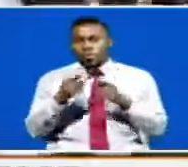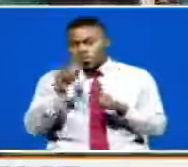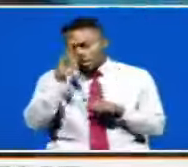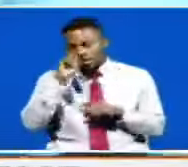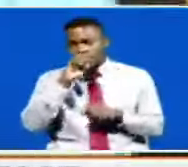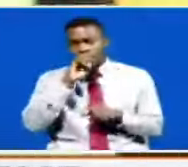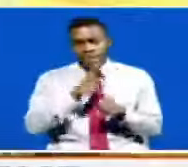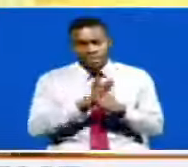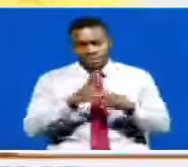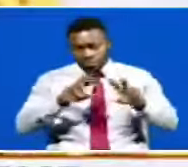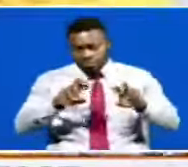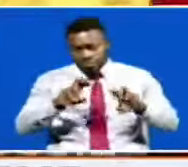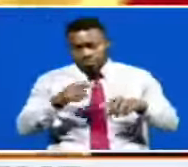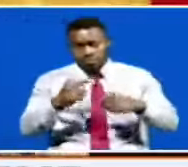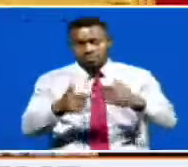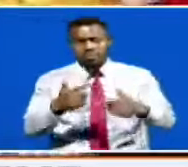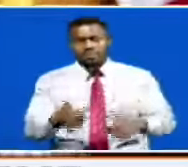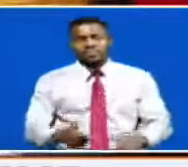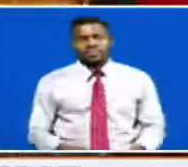unaendelea.